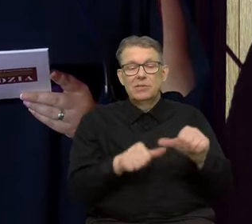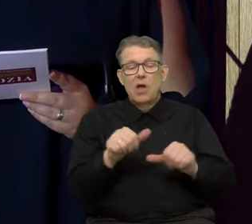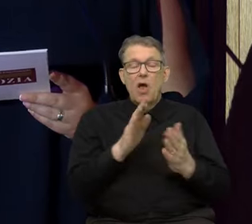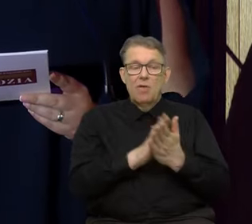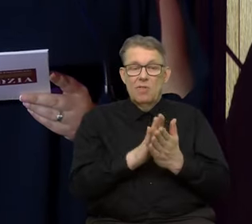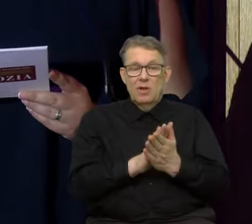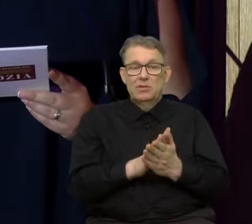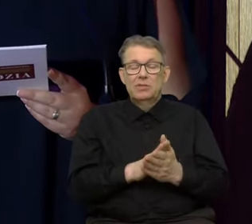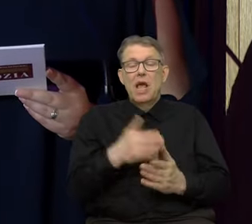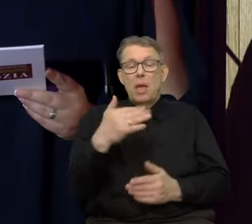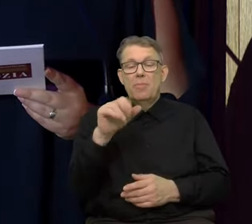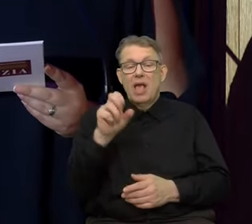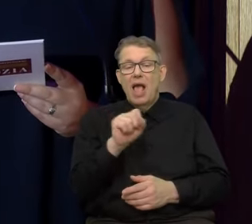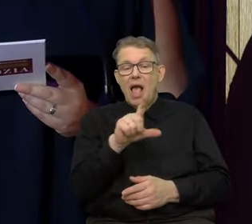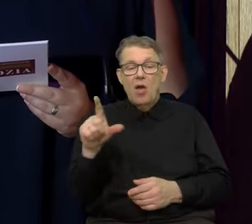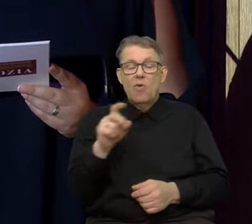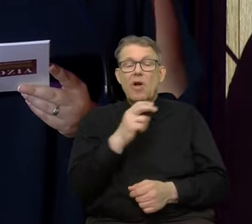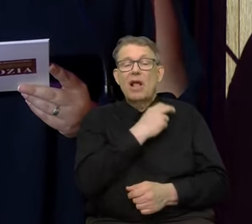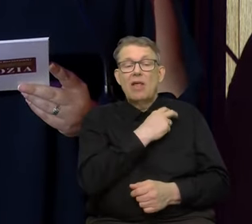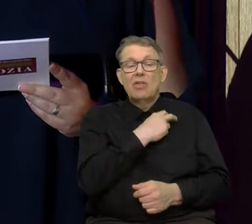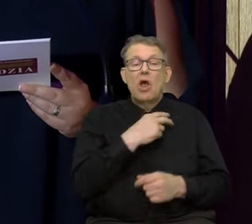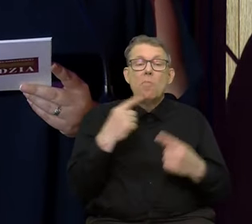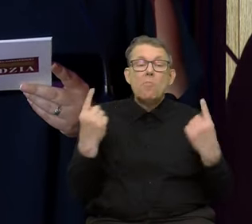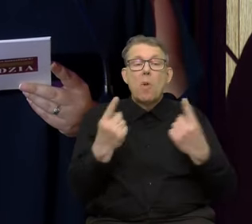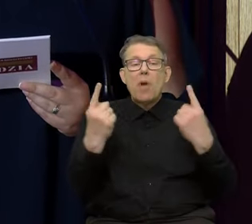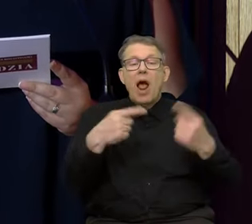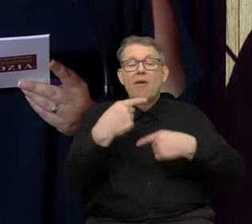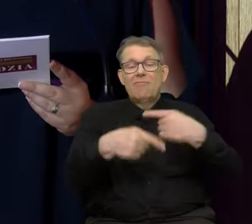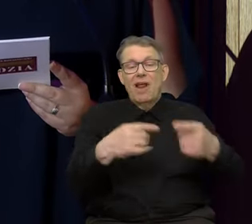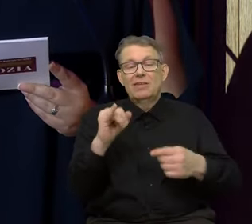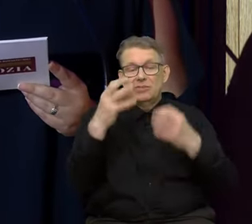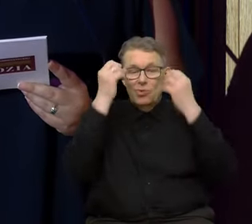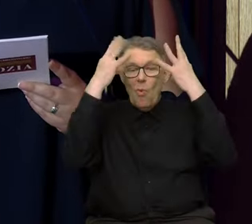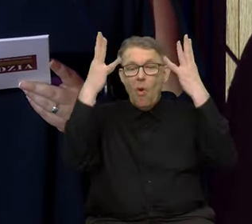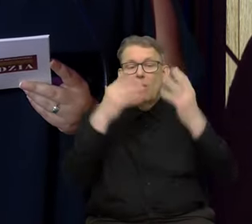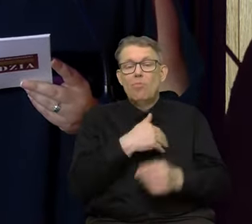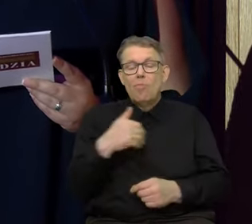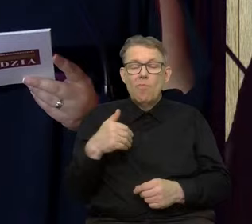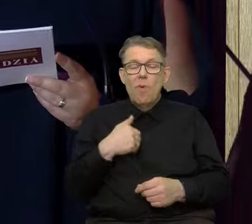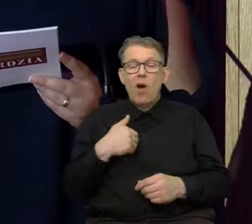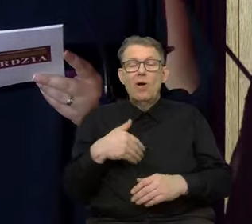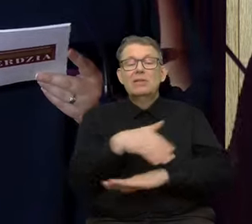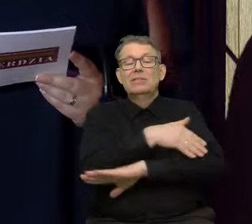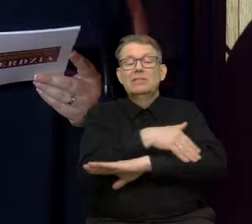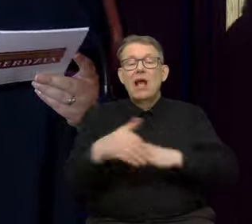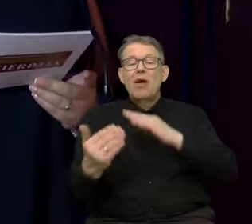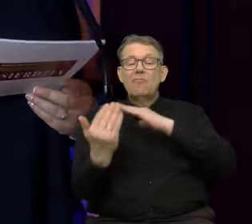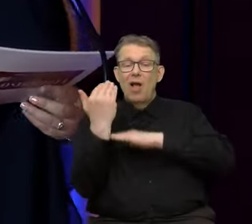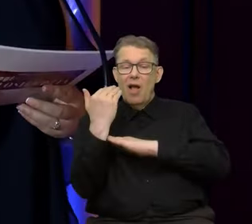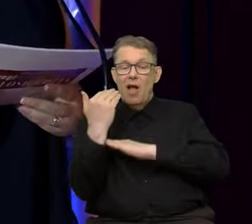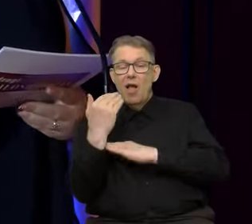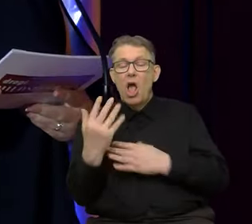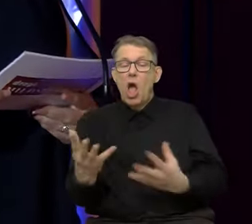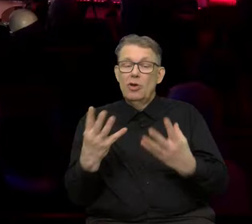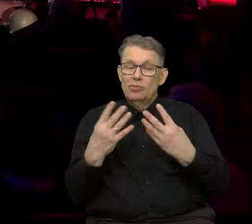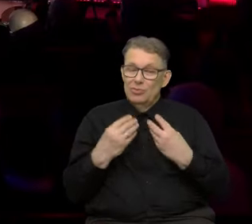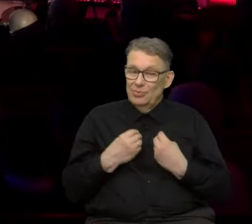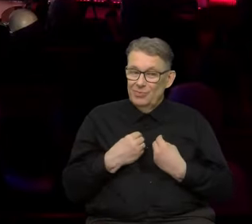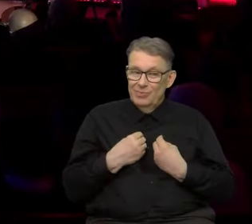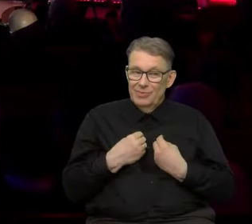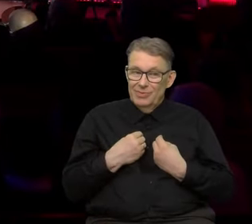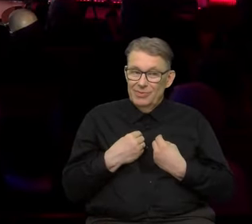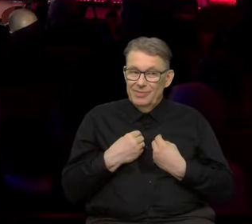nagrodę Michał w kategorii propagator tradycji i kultury polskiej na Kresach otrzymuje